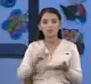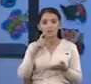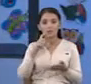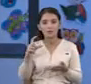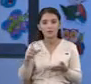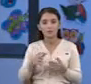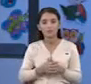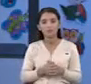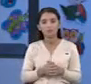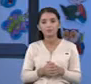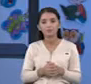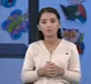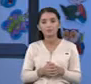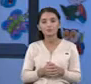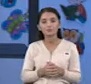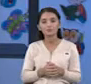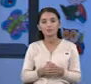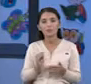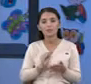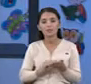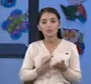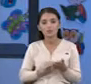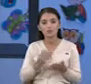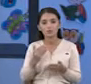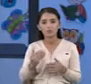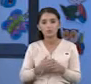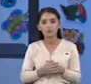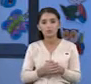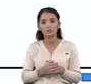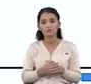письменная буква «Э». Напишем ее.